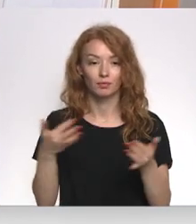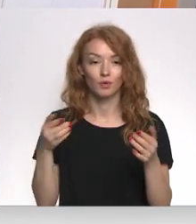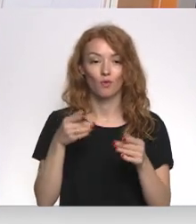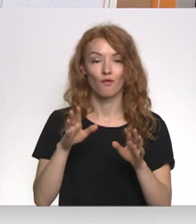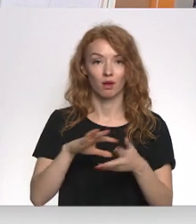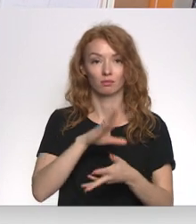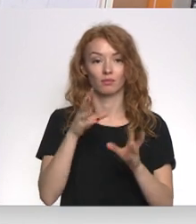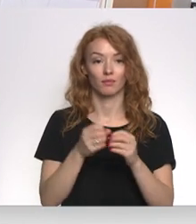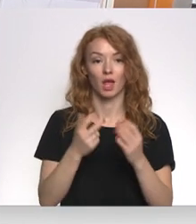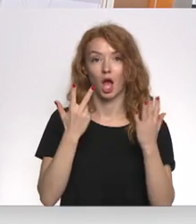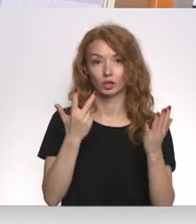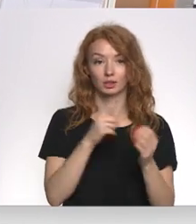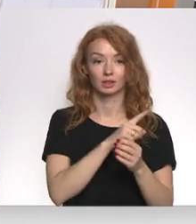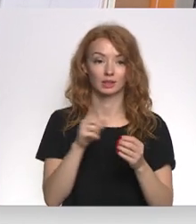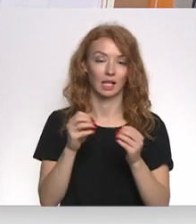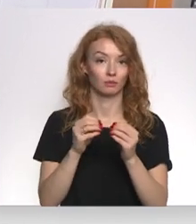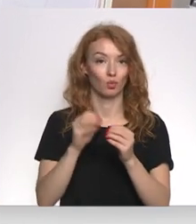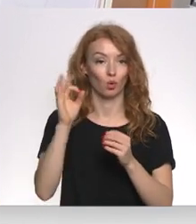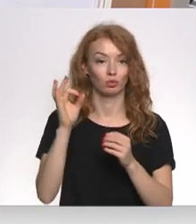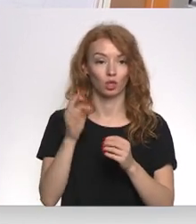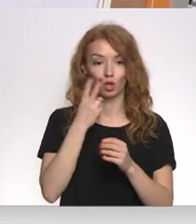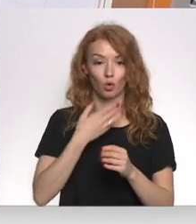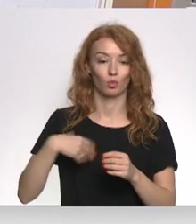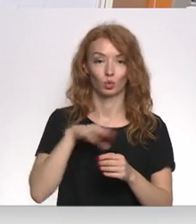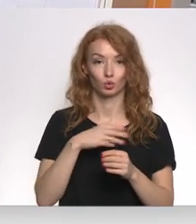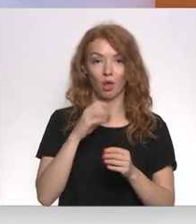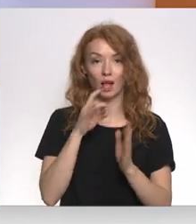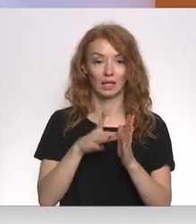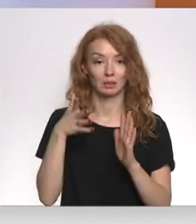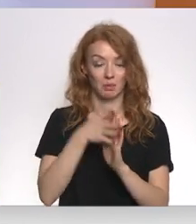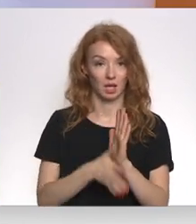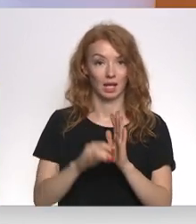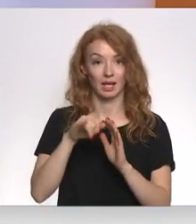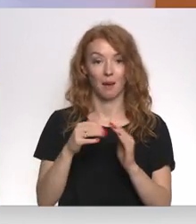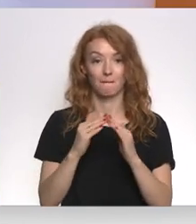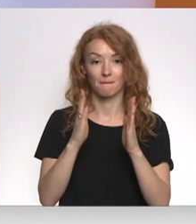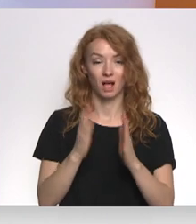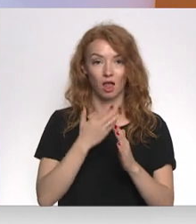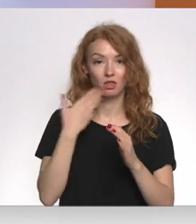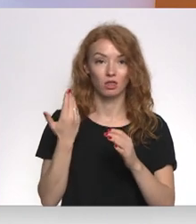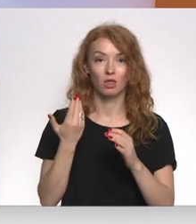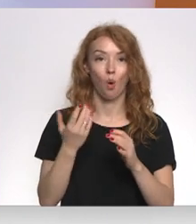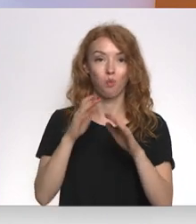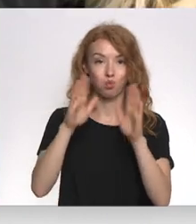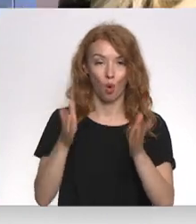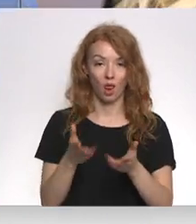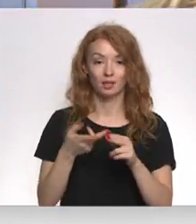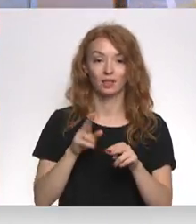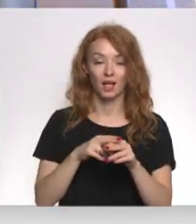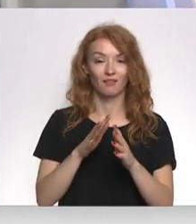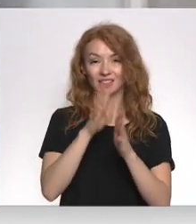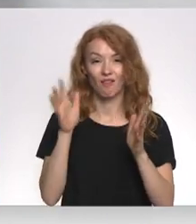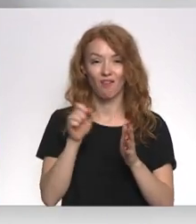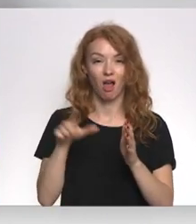var sastādīt 8 līdz pat 10% no mūsu elektrības patēriņa. Ja vien mājās nav boilera, tad lielākais elektrības patērētājs